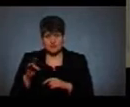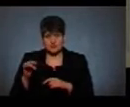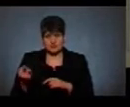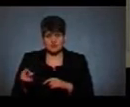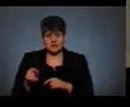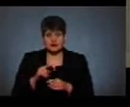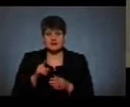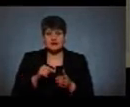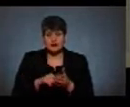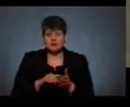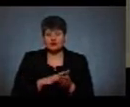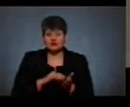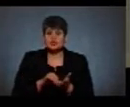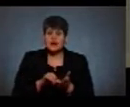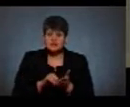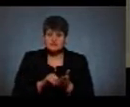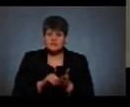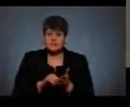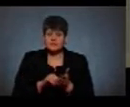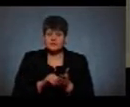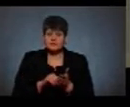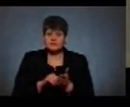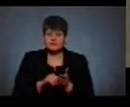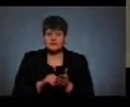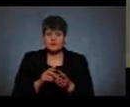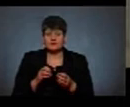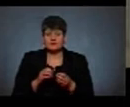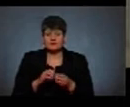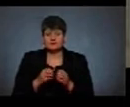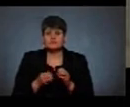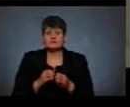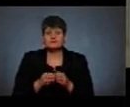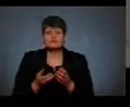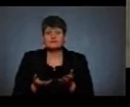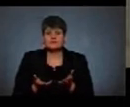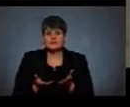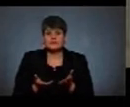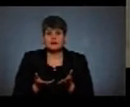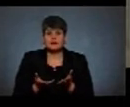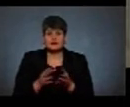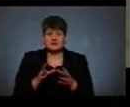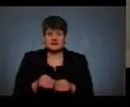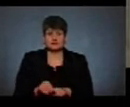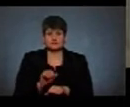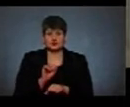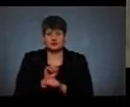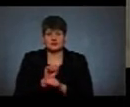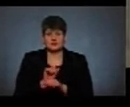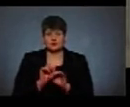якраз питання членства стало краєгольним каменем, який не зупинилася вся